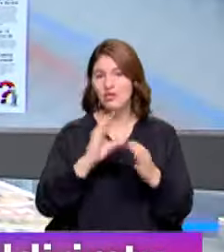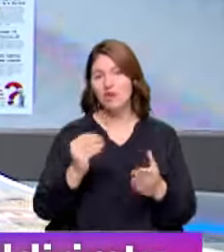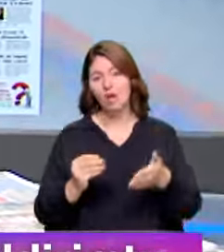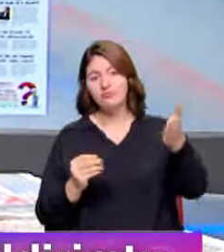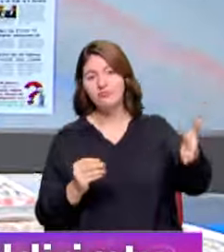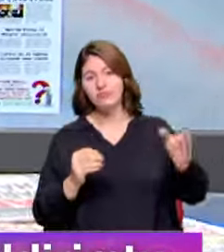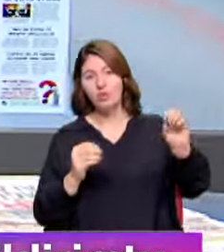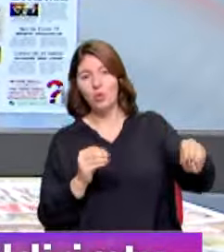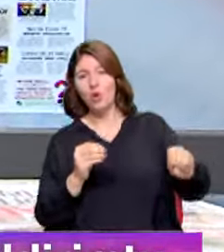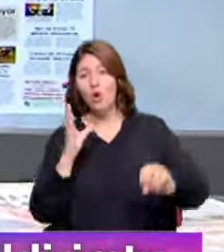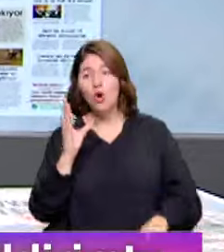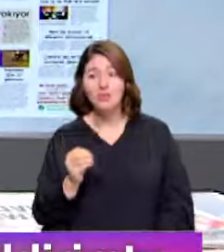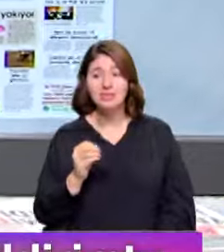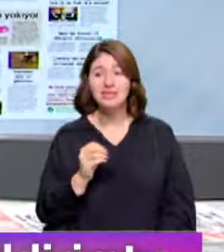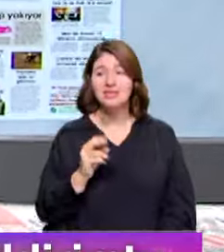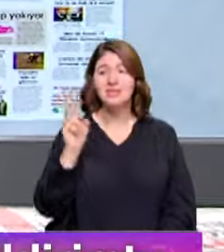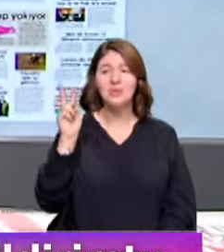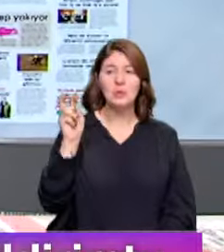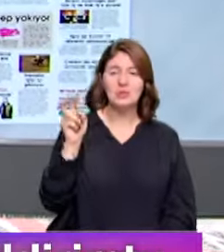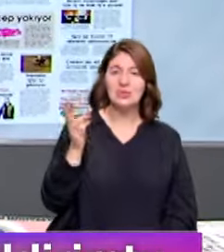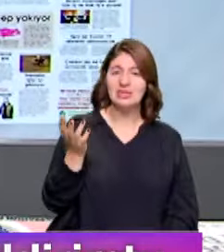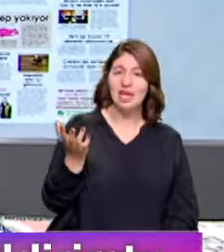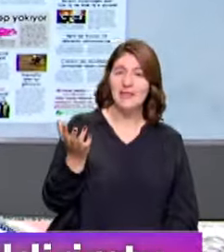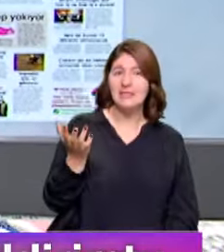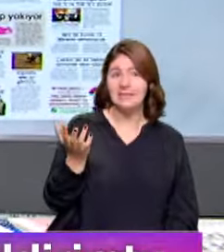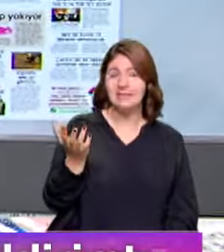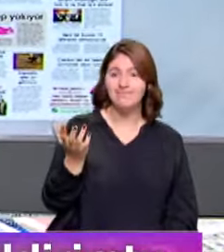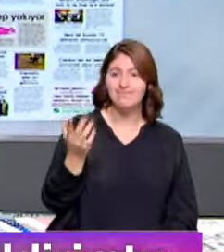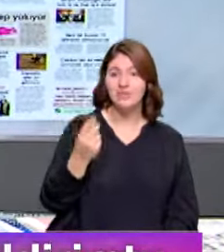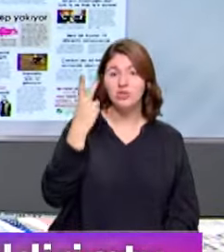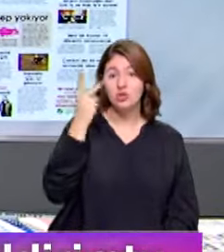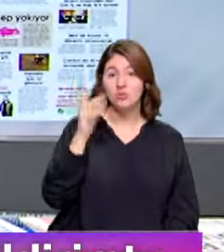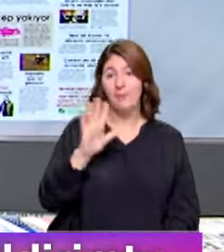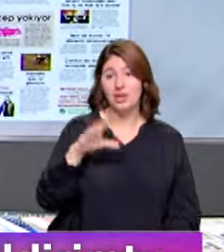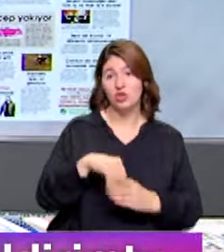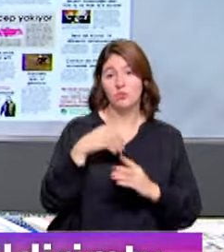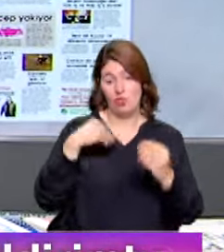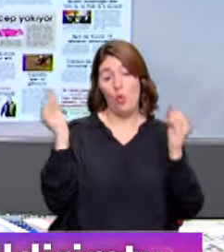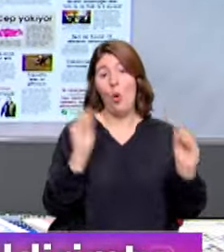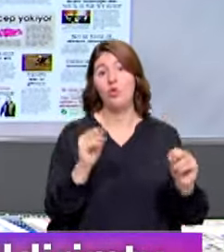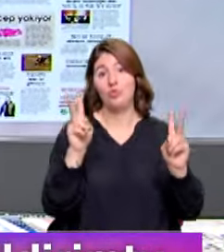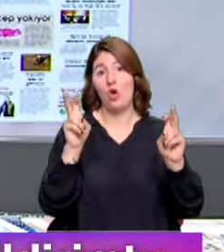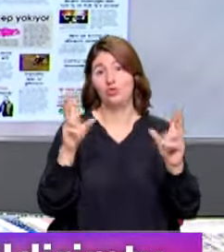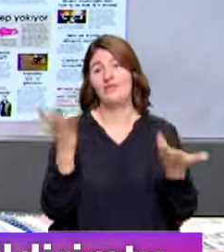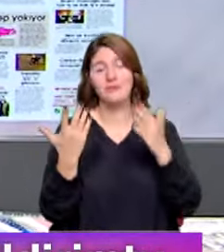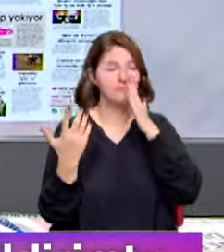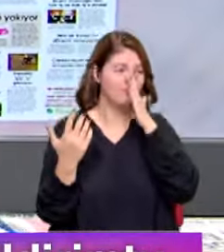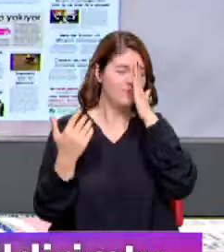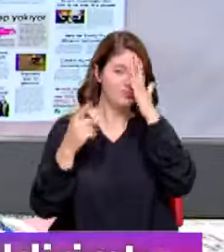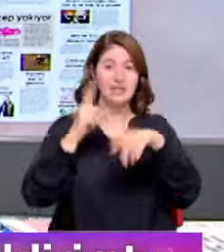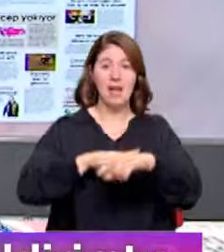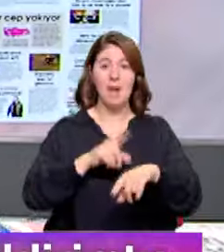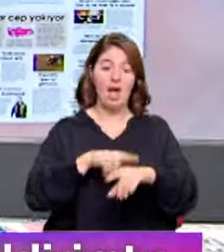olarak nitelendirilmesi konusunda unutmamak adına koyduk konusunda ya da